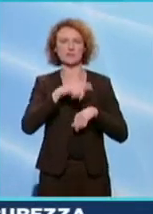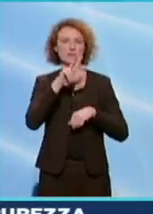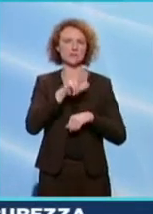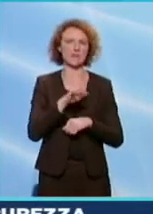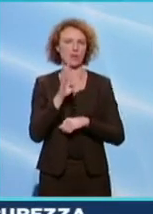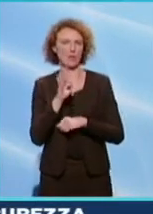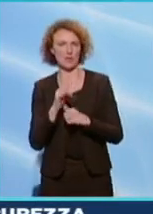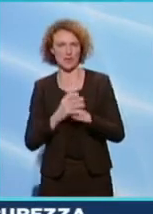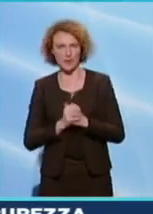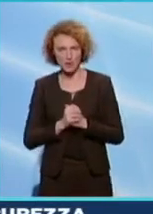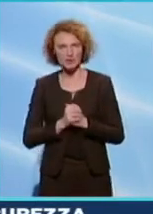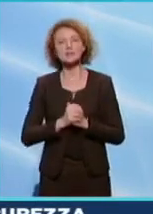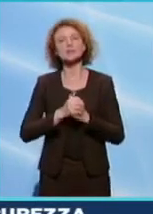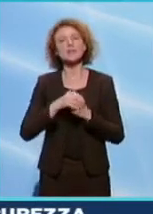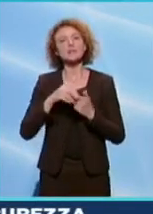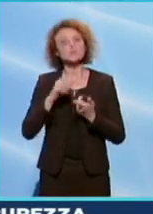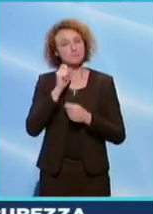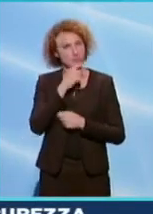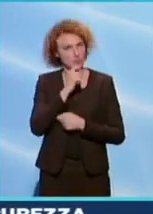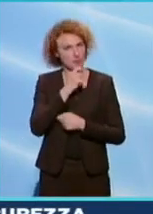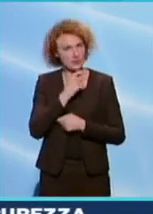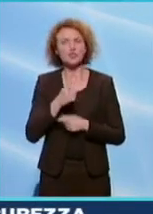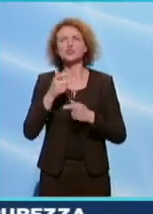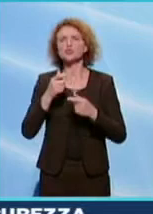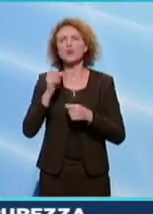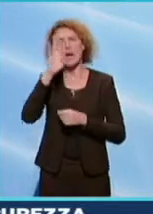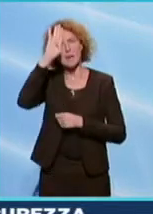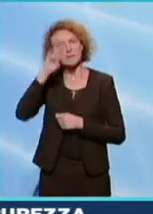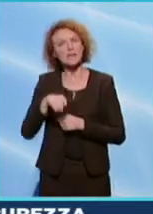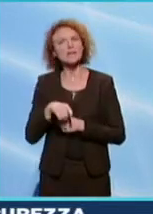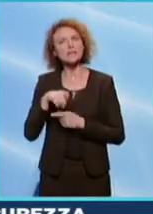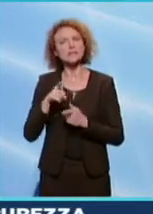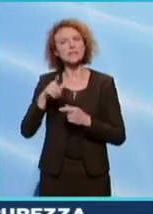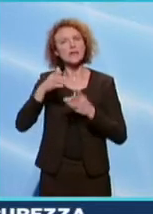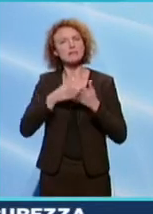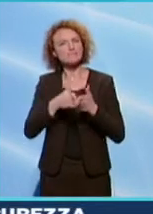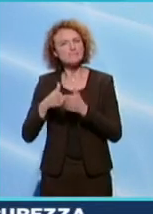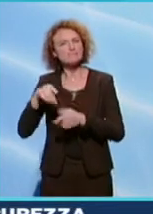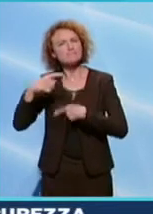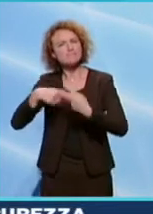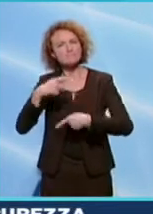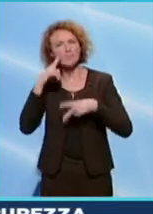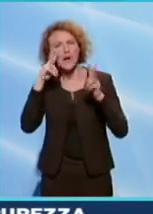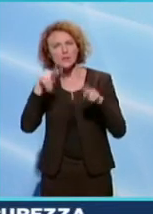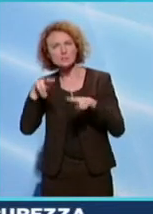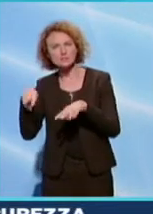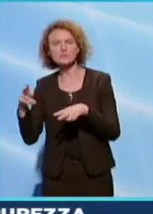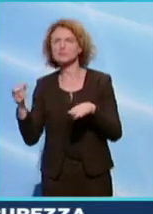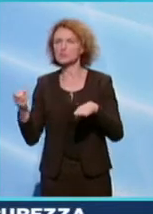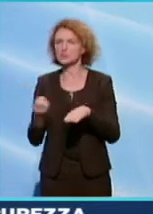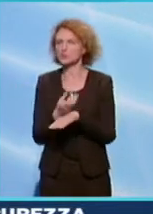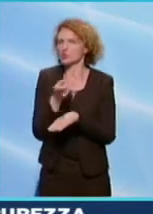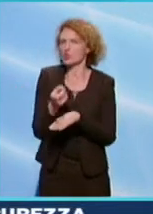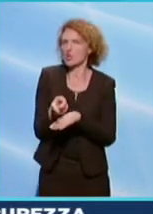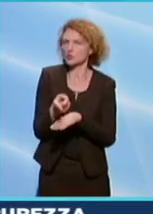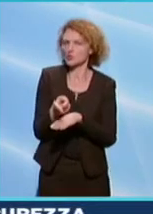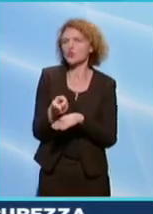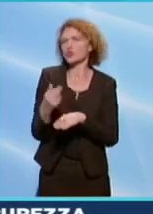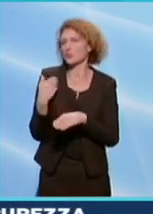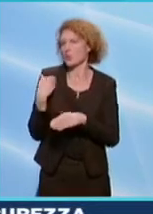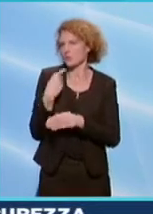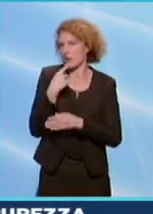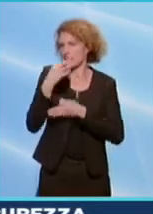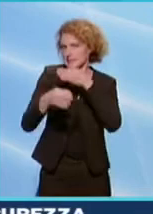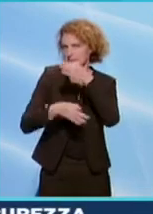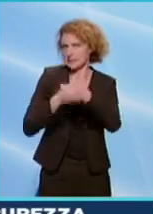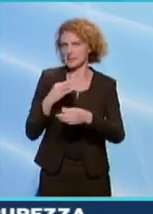riferisce che sono ancora in corso di svolgimento gli accertamenti relativi all'episodio che ho sopra descritto le